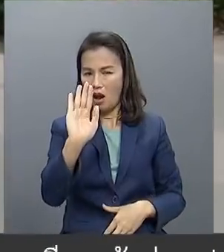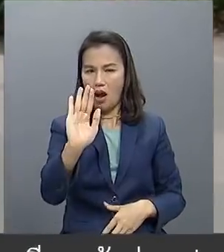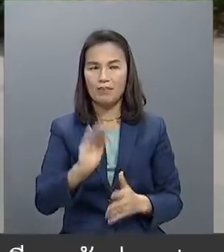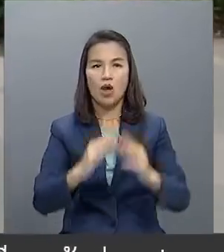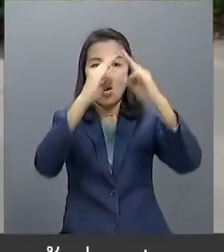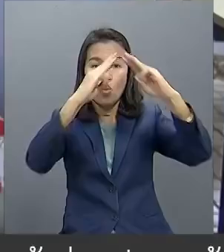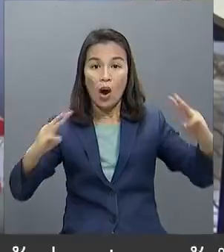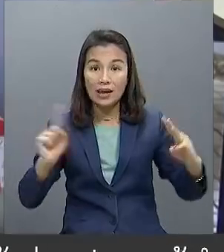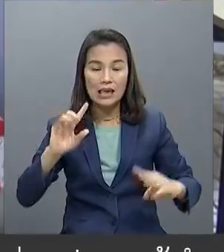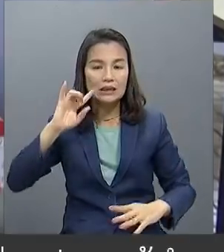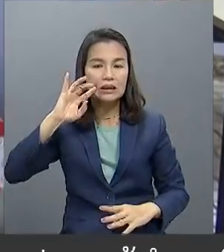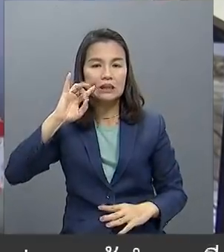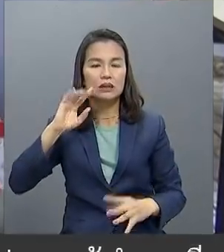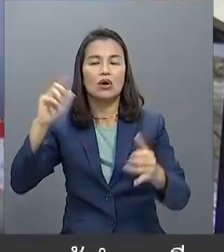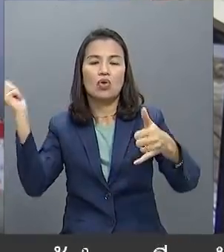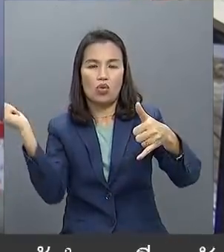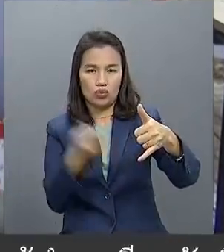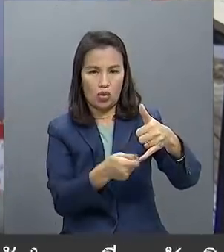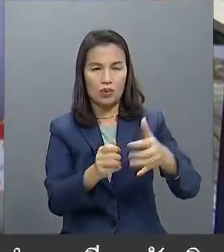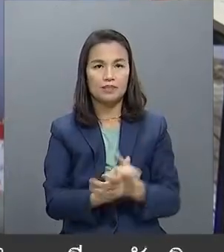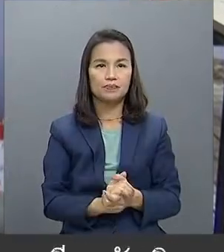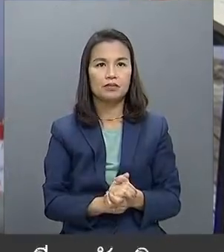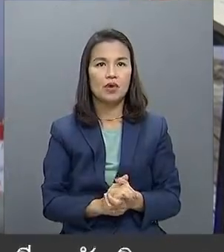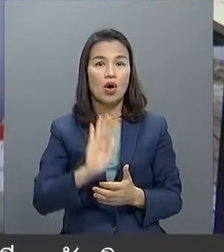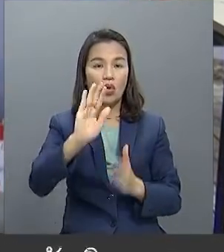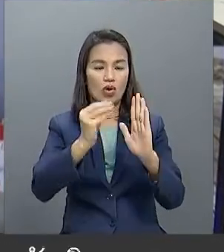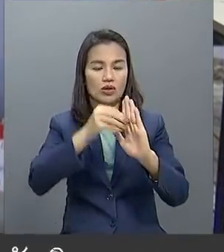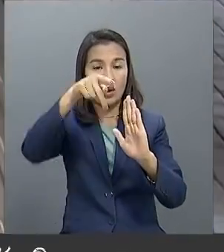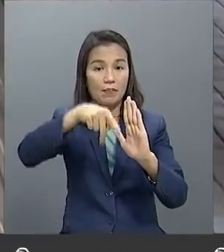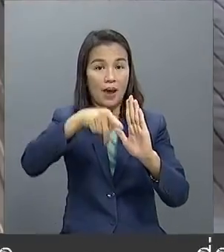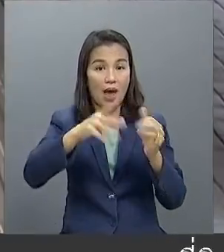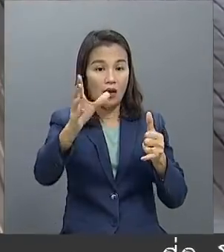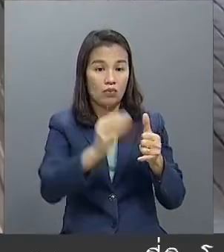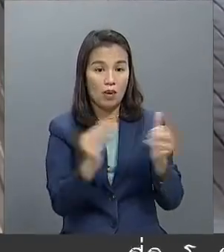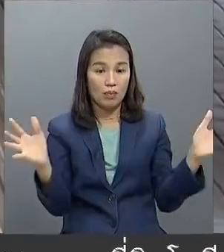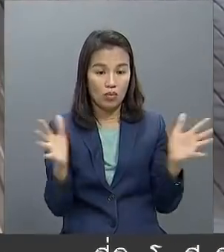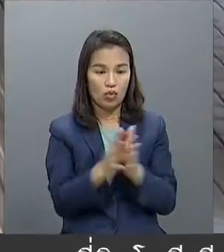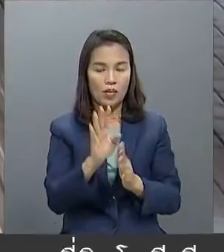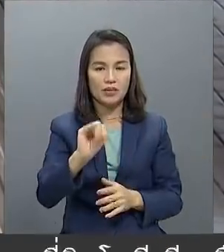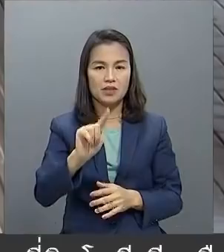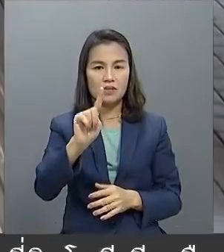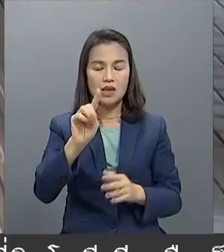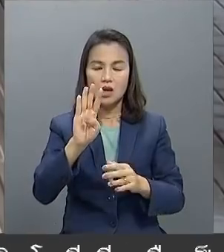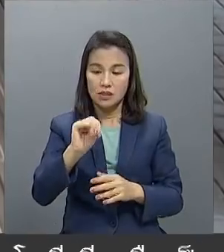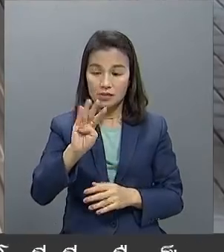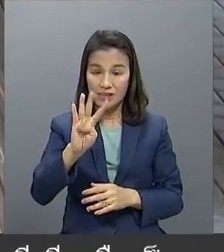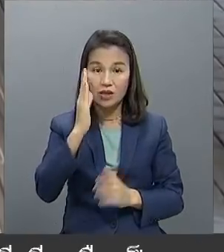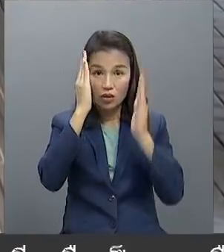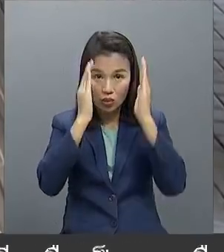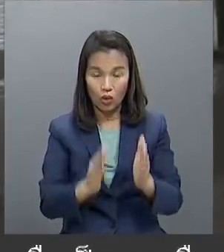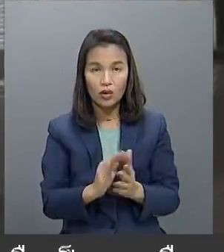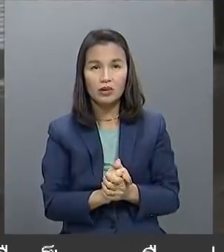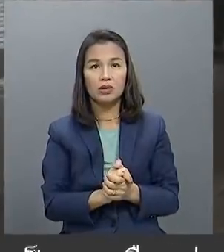จะมีบทลงโทษล่าสุดจังหวัดแพร่มีผู้ติดเชื้อสะสมอยู่ที่ 44คนครับสำหรับผู้ติดเชื้อที่ยังคง